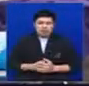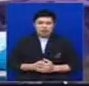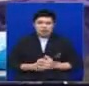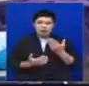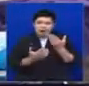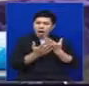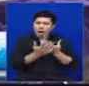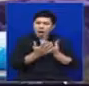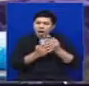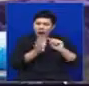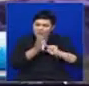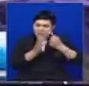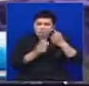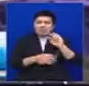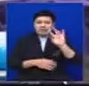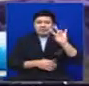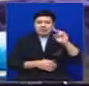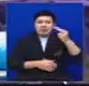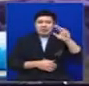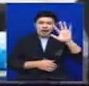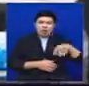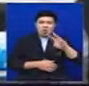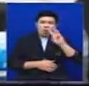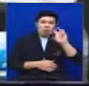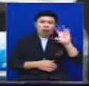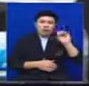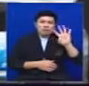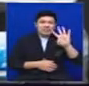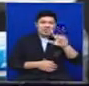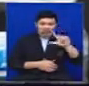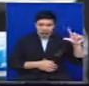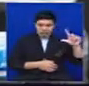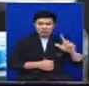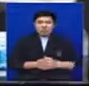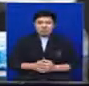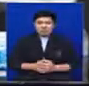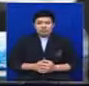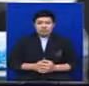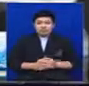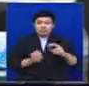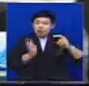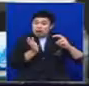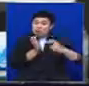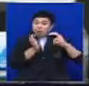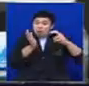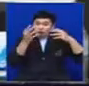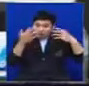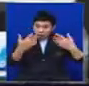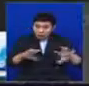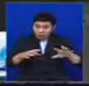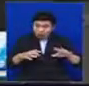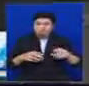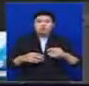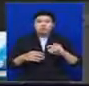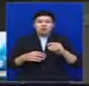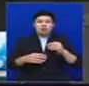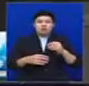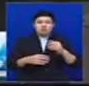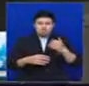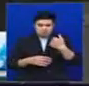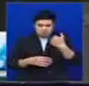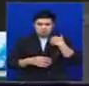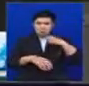ราคาตั้งต้นที่ 75,654 ล้านบาทโดยหลังจากการรับรองผลการประมูลอย่างเป็นทางการ